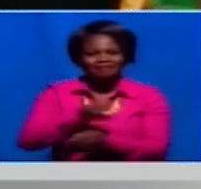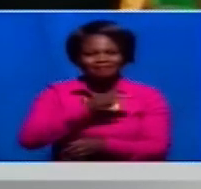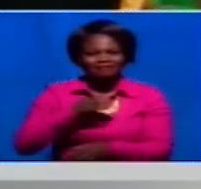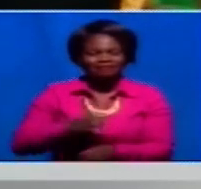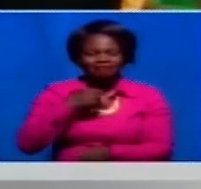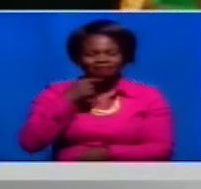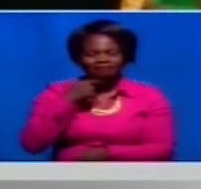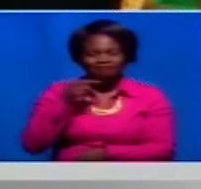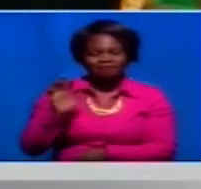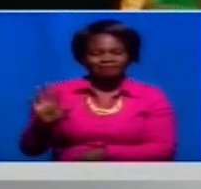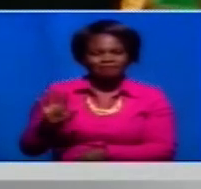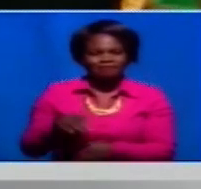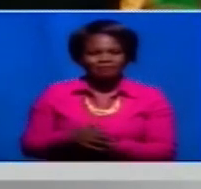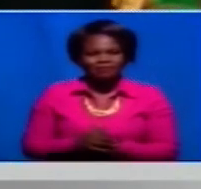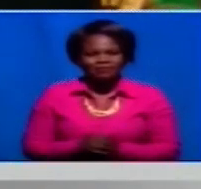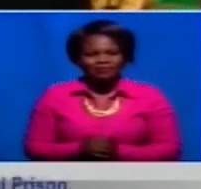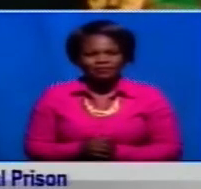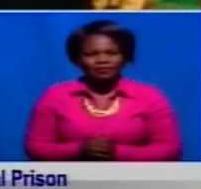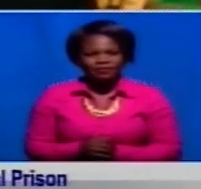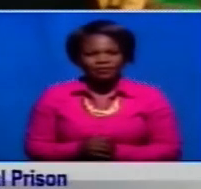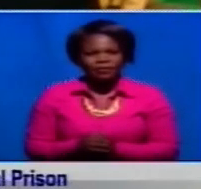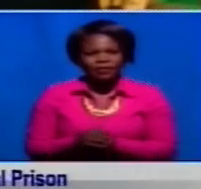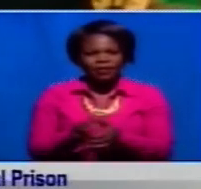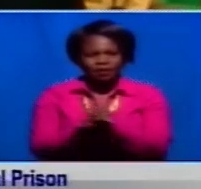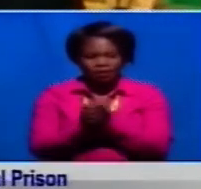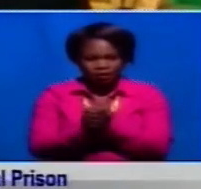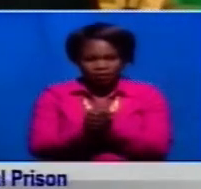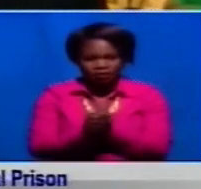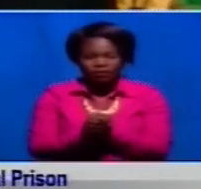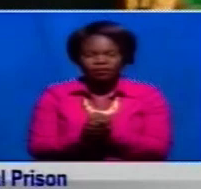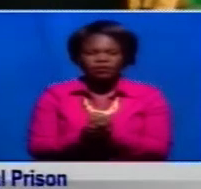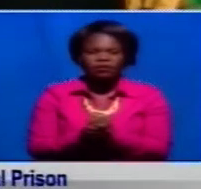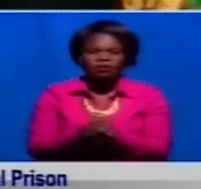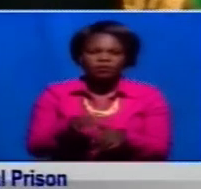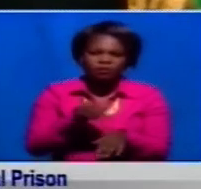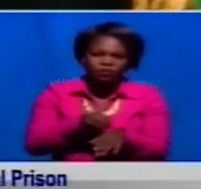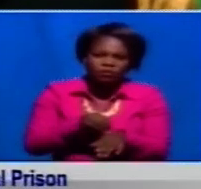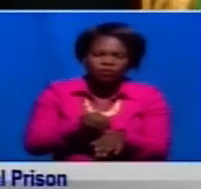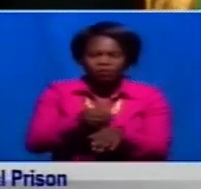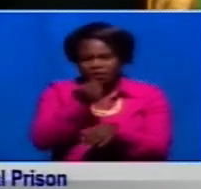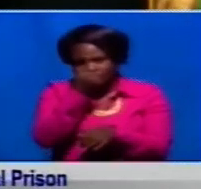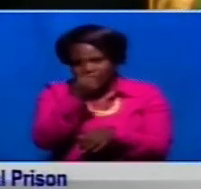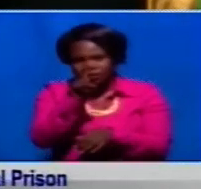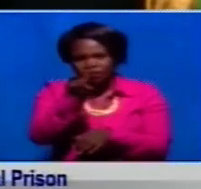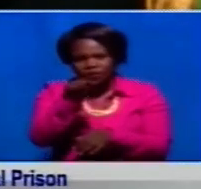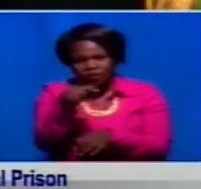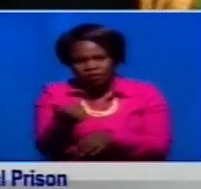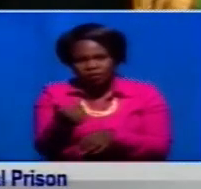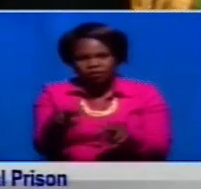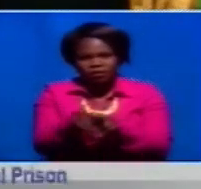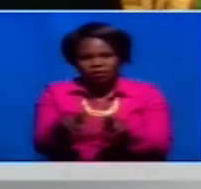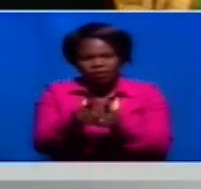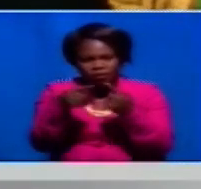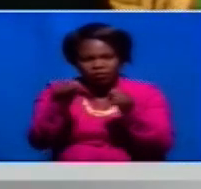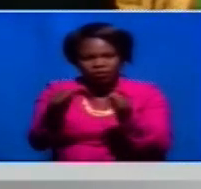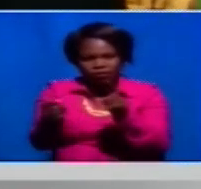要就是靠合作来支撑的。 Cooperation based on mutual respect, understanding of one another, and trying to achieve